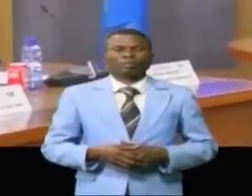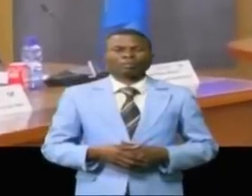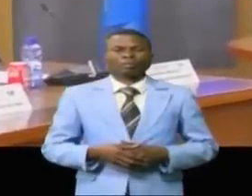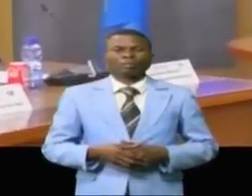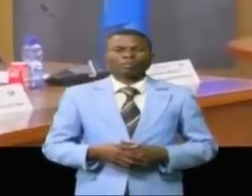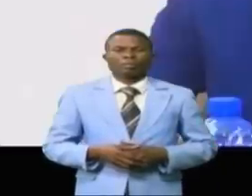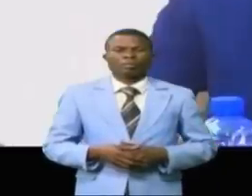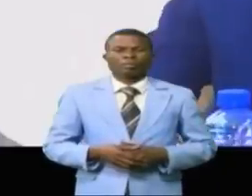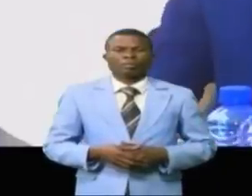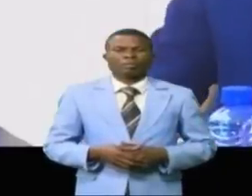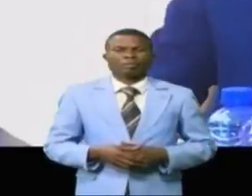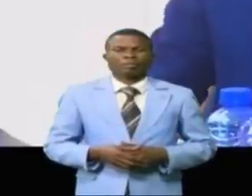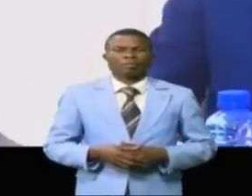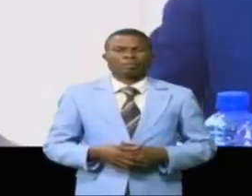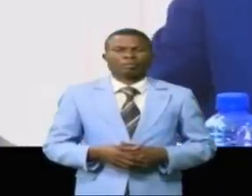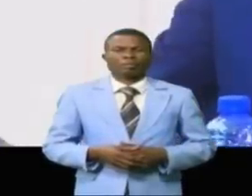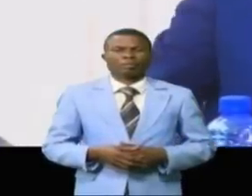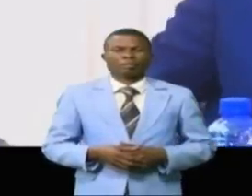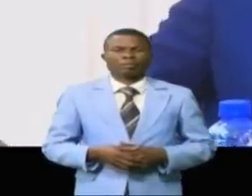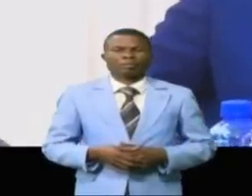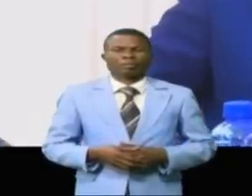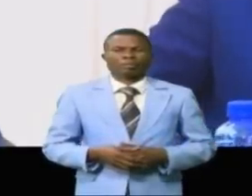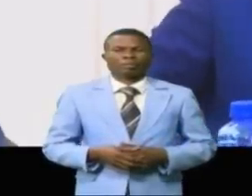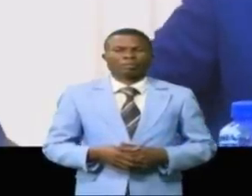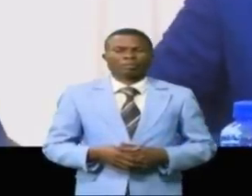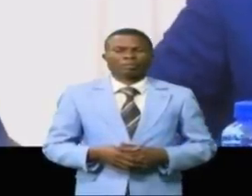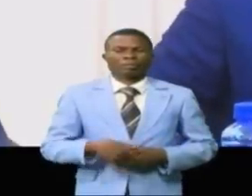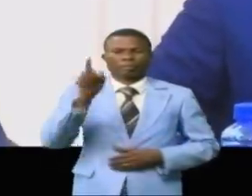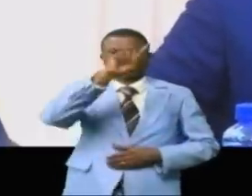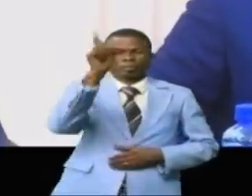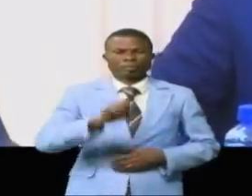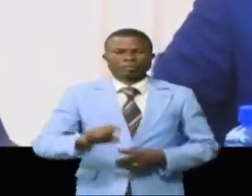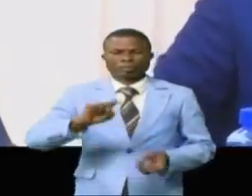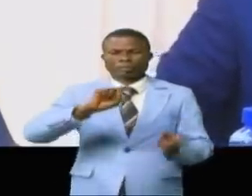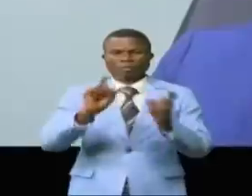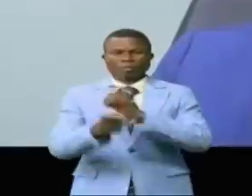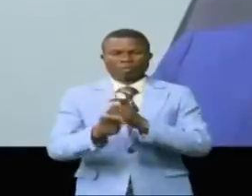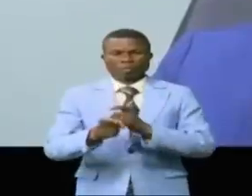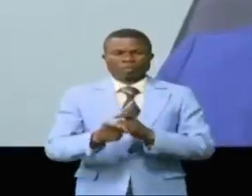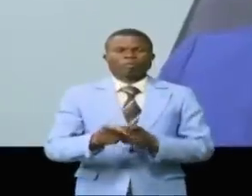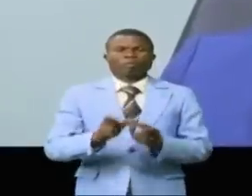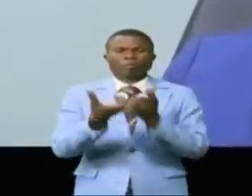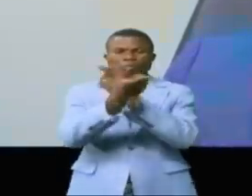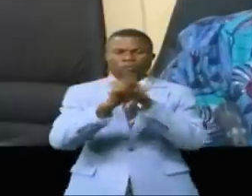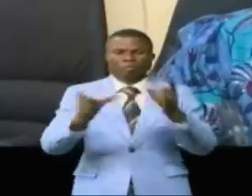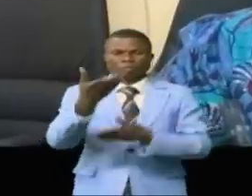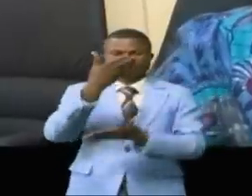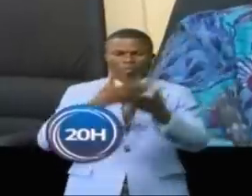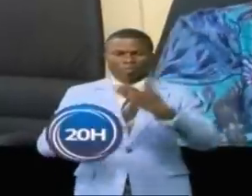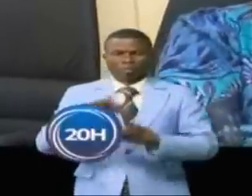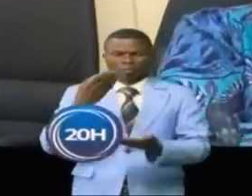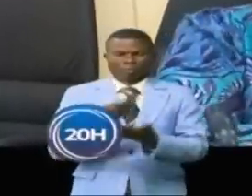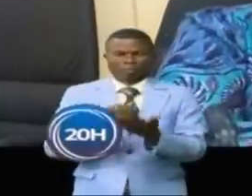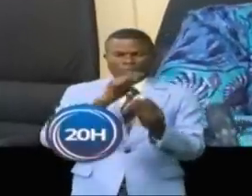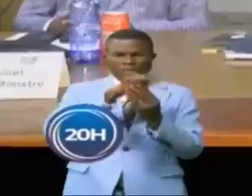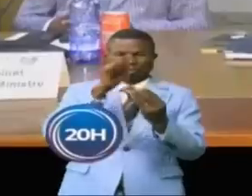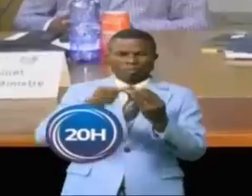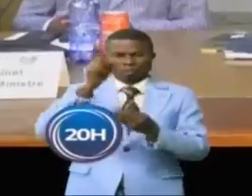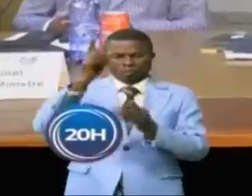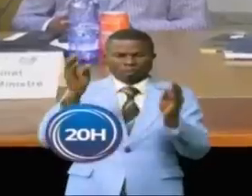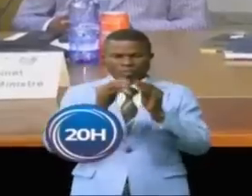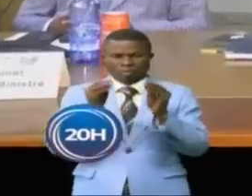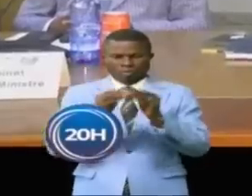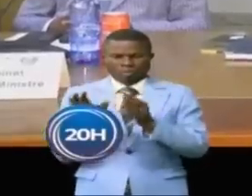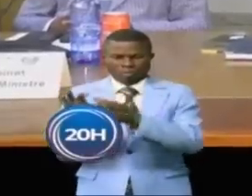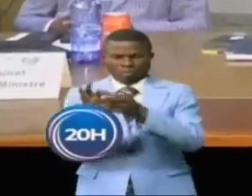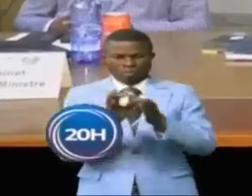Opérationnalisation du Comité national des mises en œuvre de la zone de libre-échange continentale africaine lors de cette première réunion de la